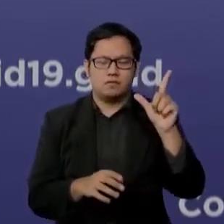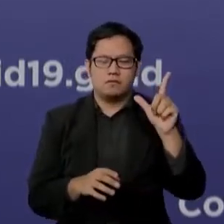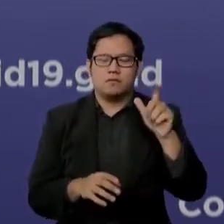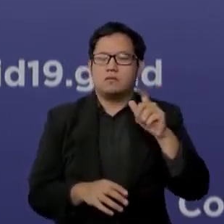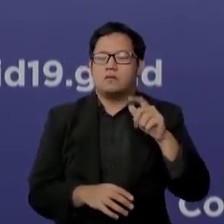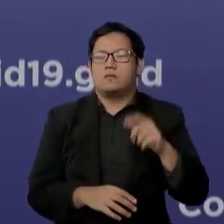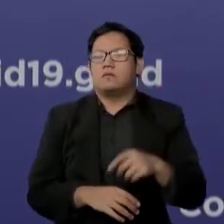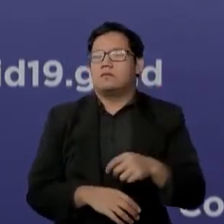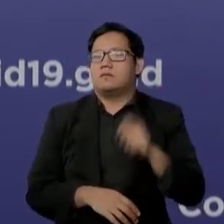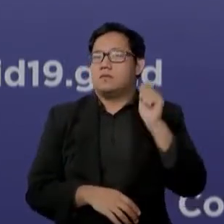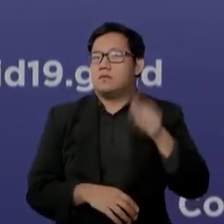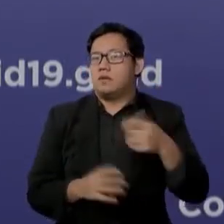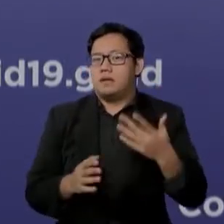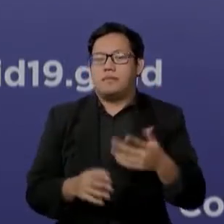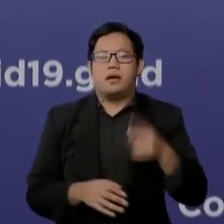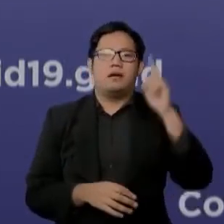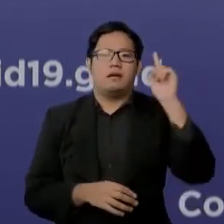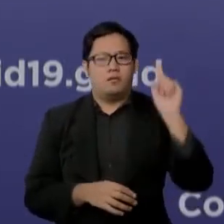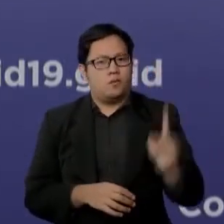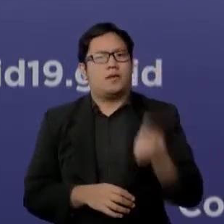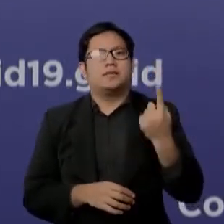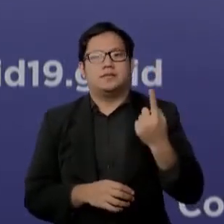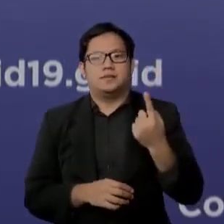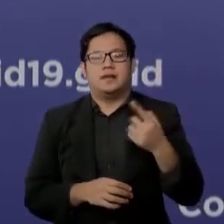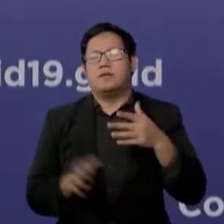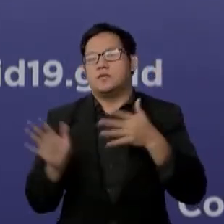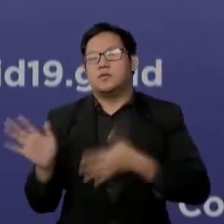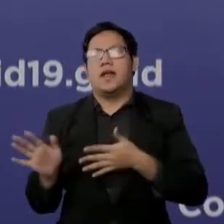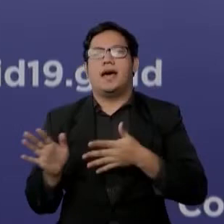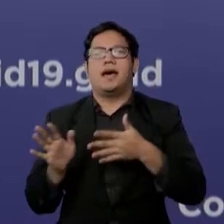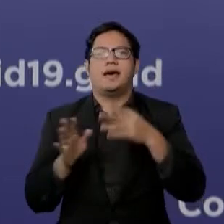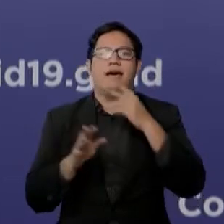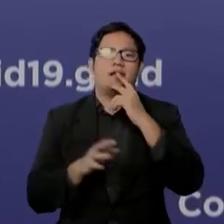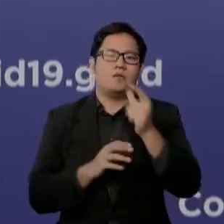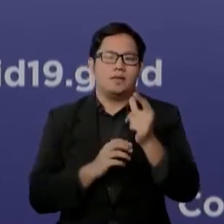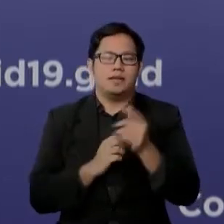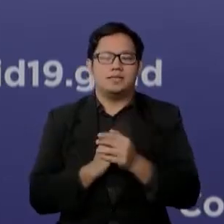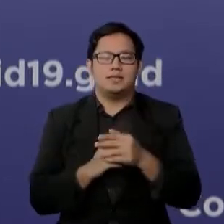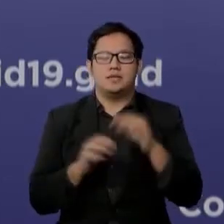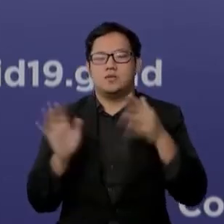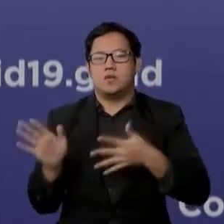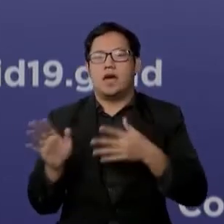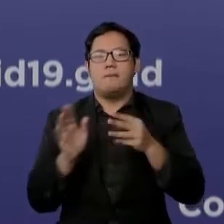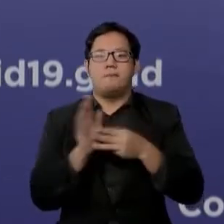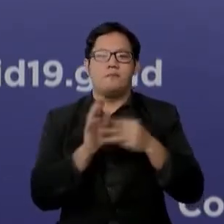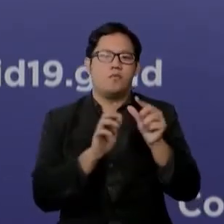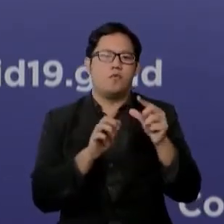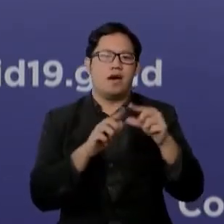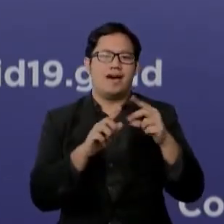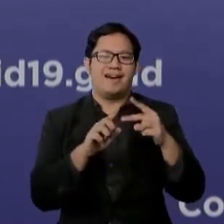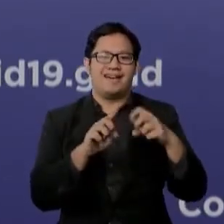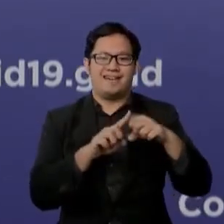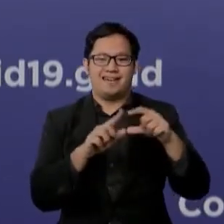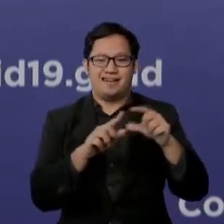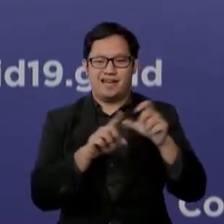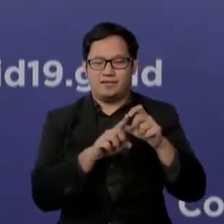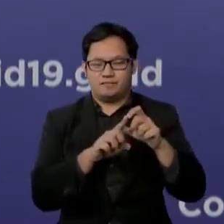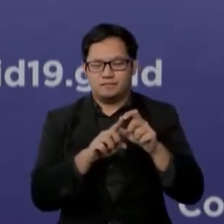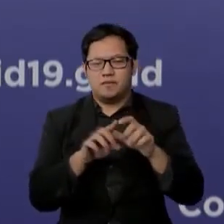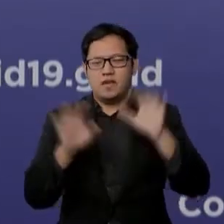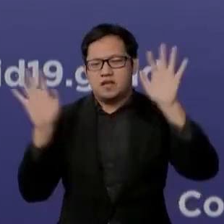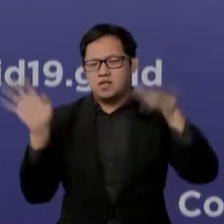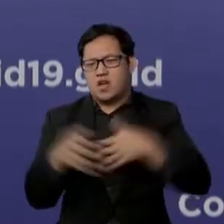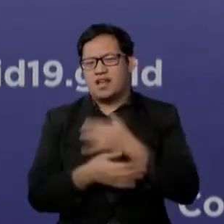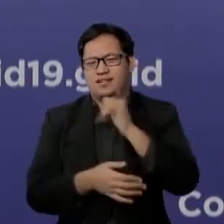muakkadah yang menjadi salah satu syiar Min syaairil Islam pelaksanaan salat Idul Adha pada